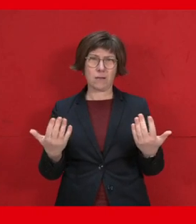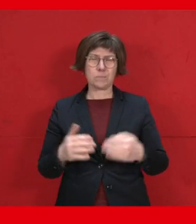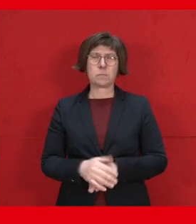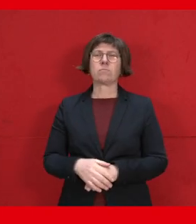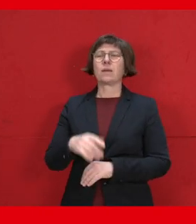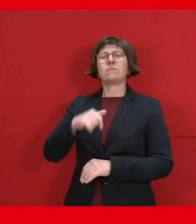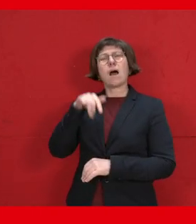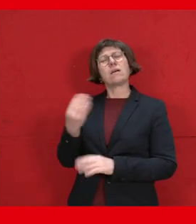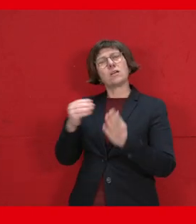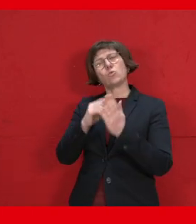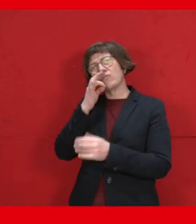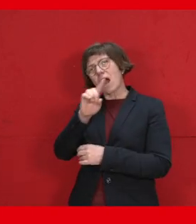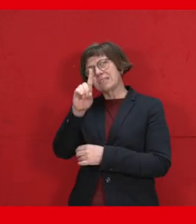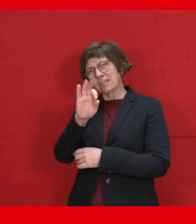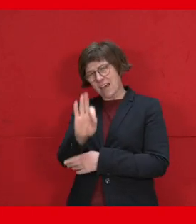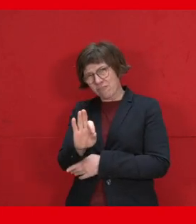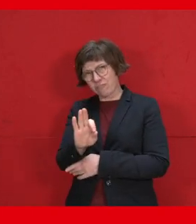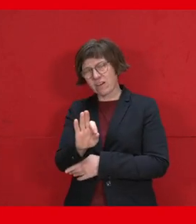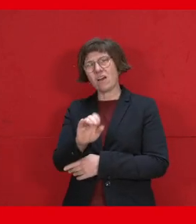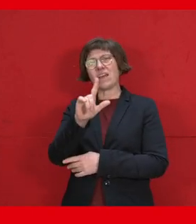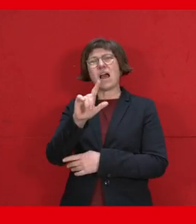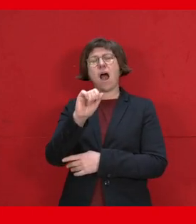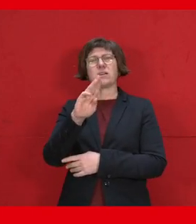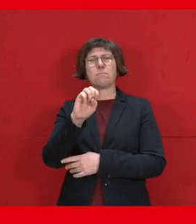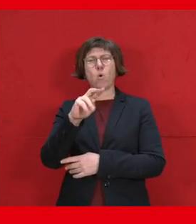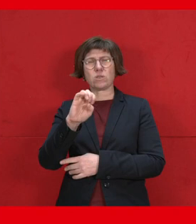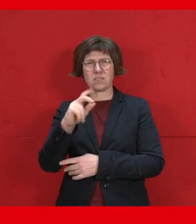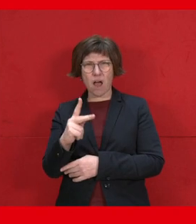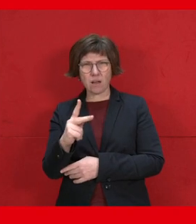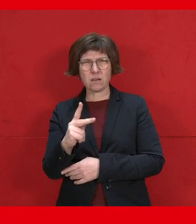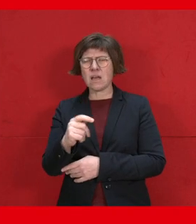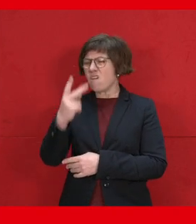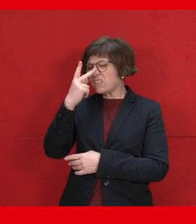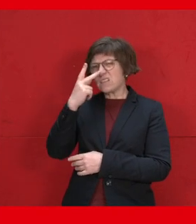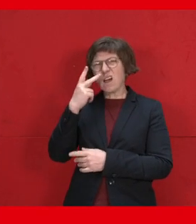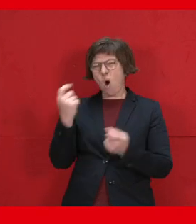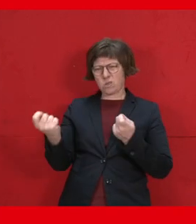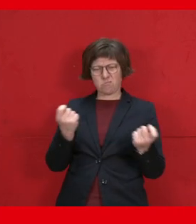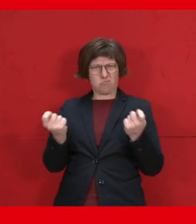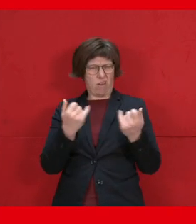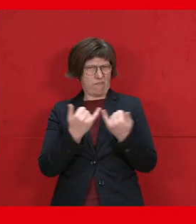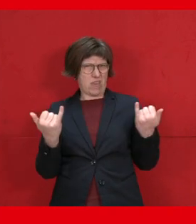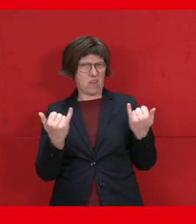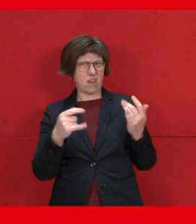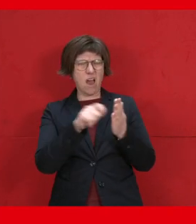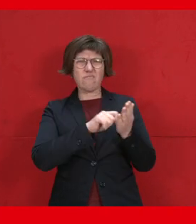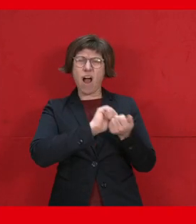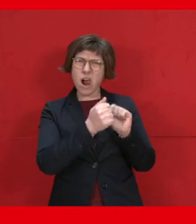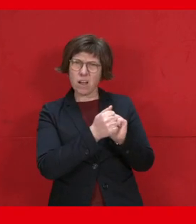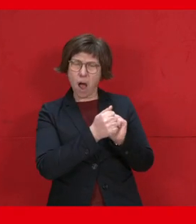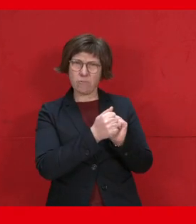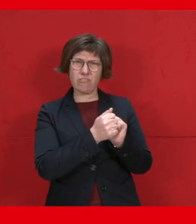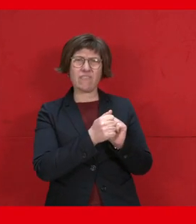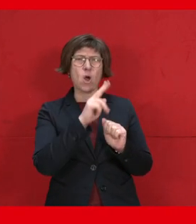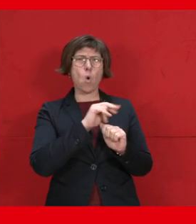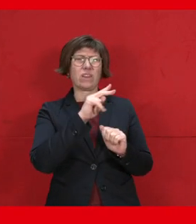dann noch eine Frage vom ZDF von Lars Bonsack. Wie soll der Spagat funktionieren, im Wahlkampf einerseits